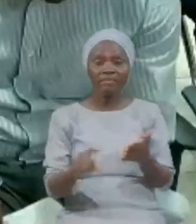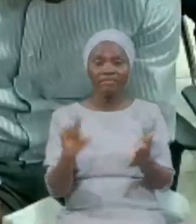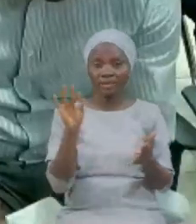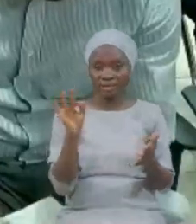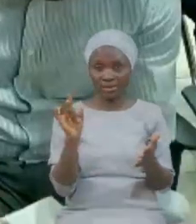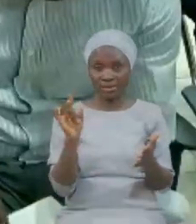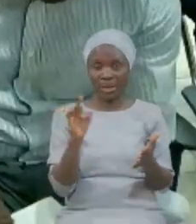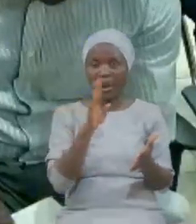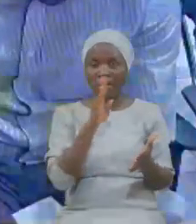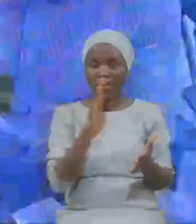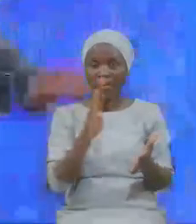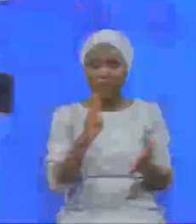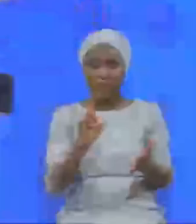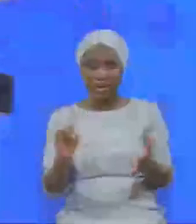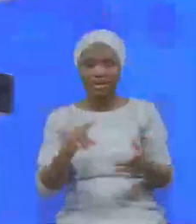18.